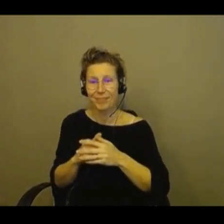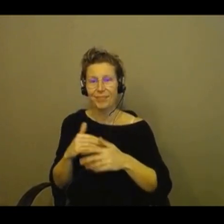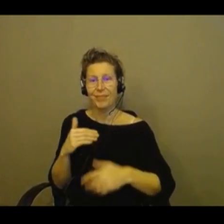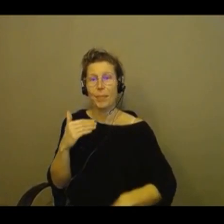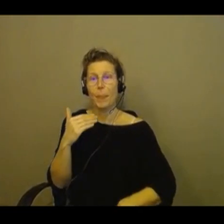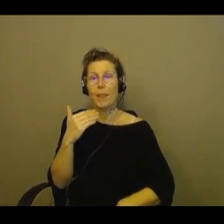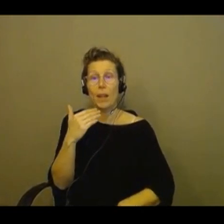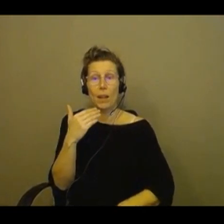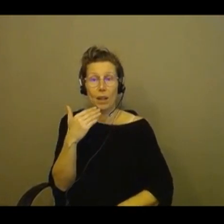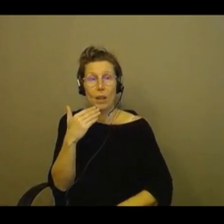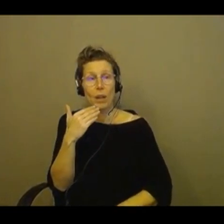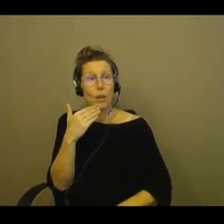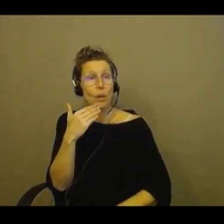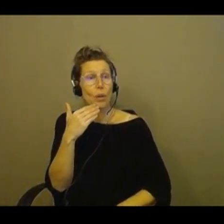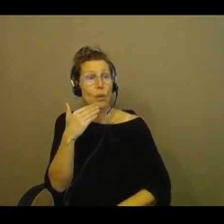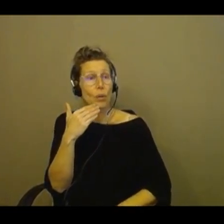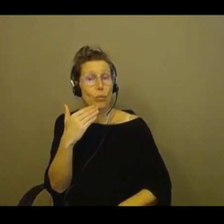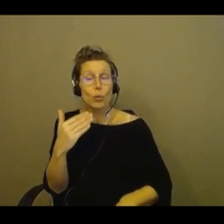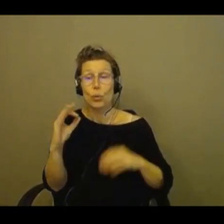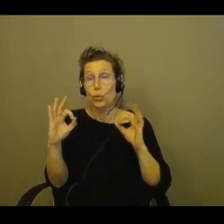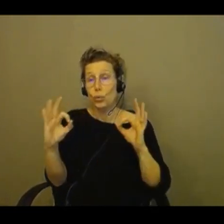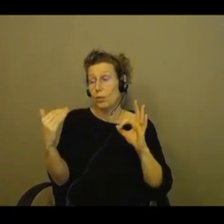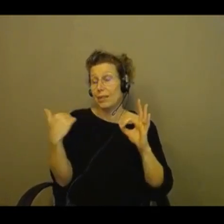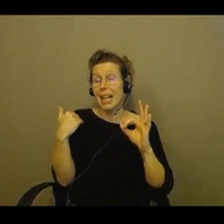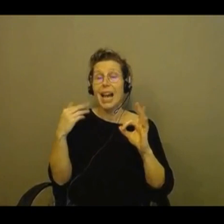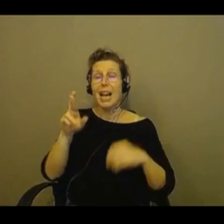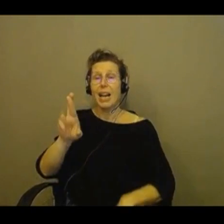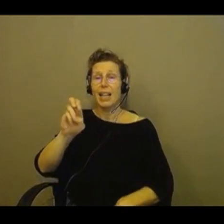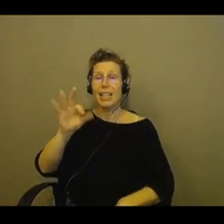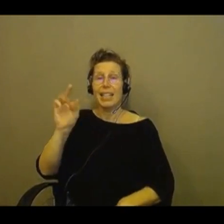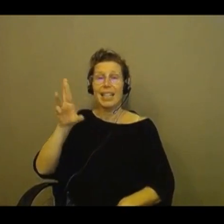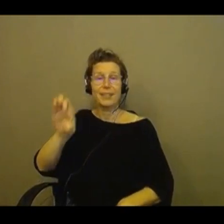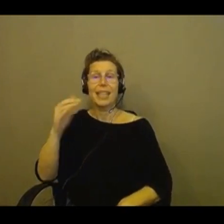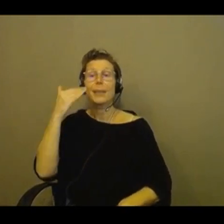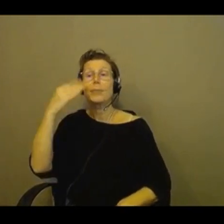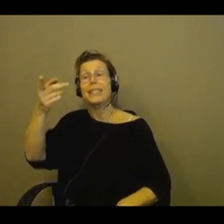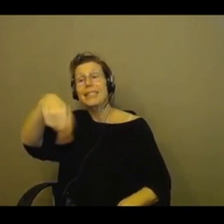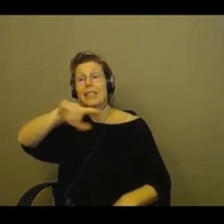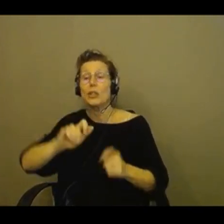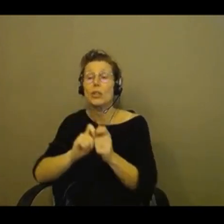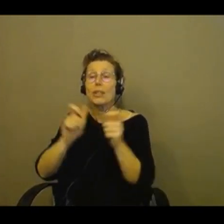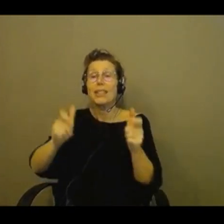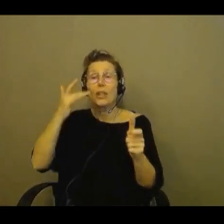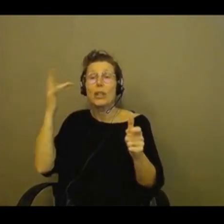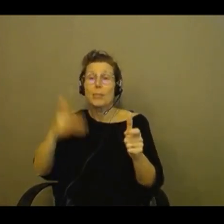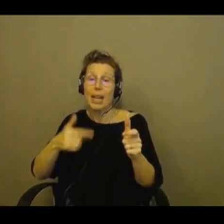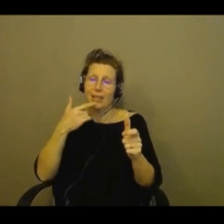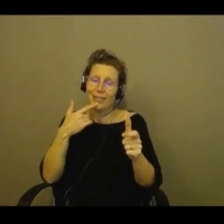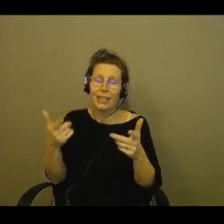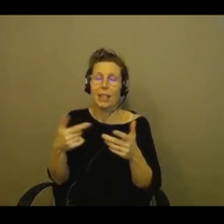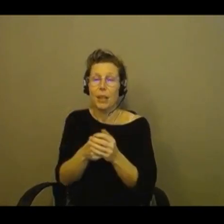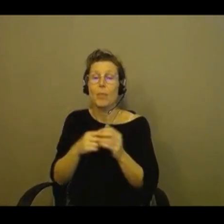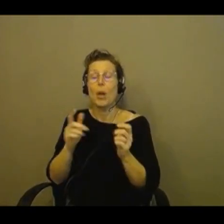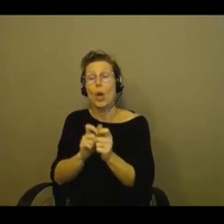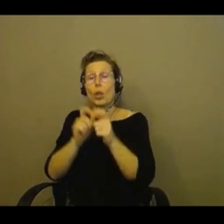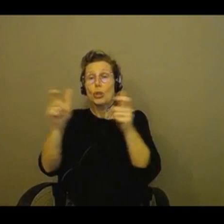vous le disiez tout à l'heure, donc Renfe, pour ceux qui ne connaissent pas encore ma société, donc Société Nationale de Chemin de Fer Espagnol, donc entité